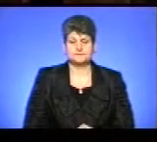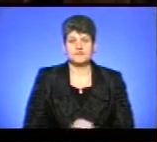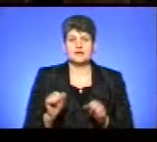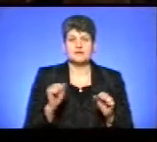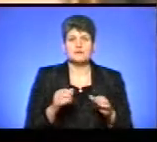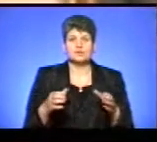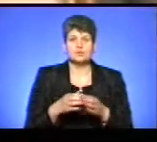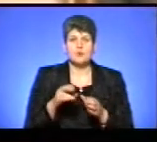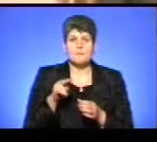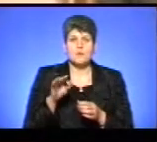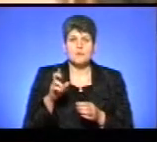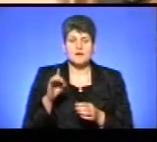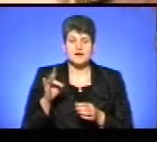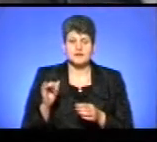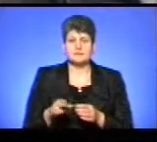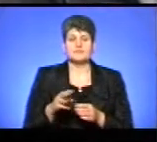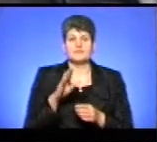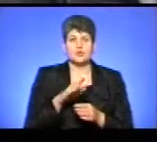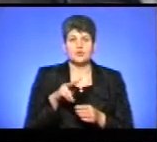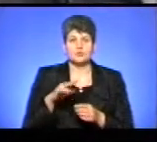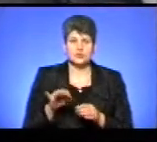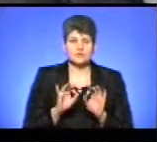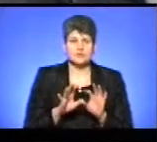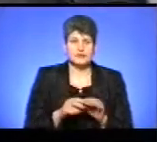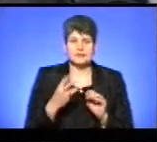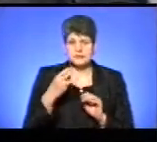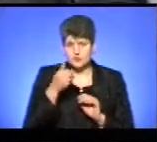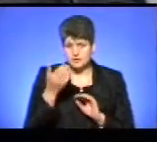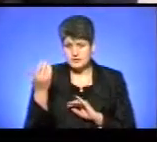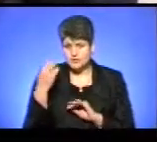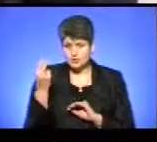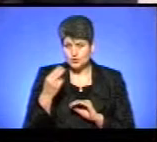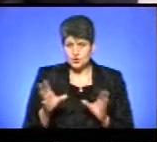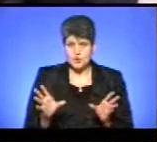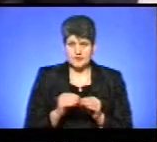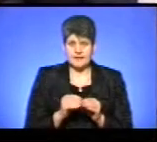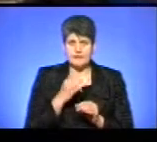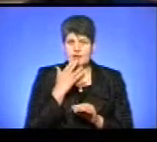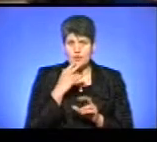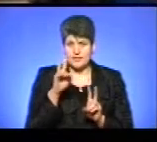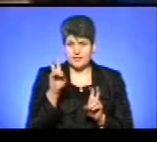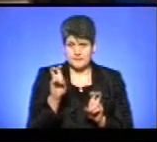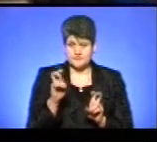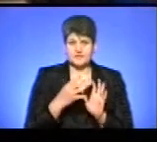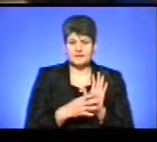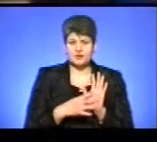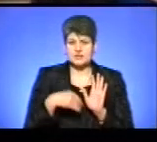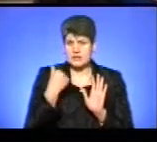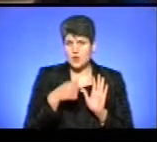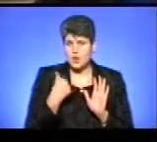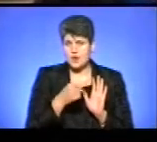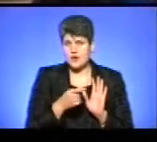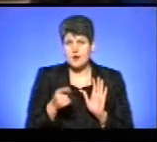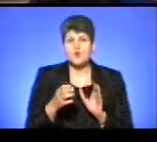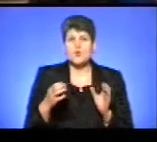гурту «Побратим» Віктор Лупійчук розповідає, 30 років тому художників об'єднала народна тематика. У 90-х роках